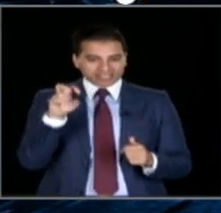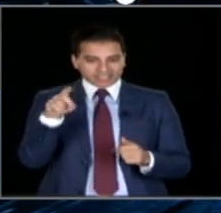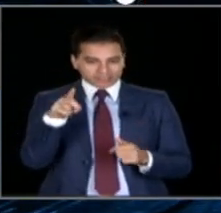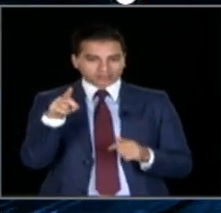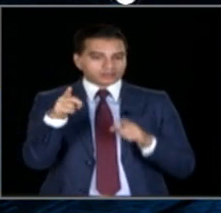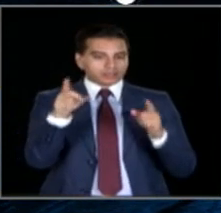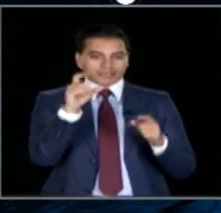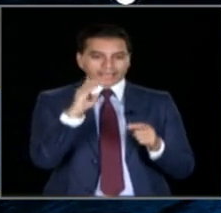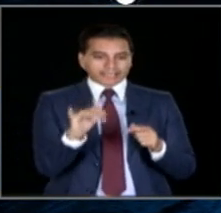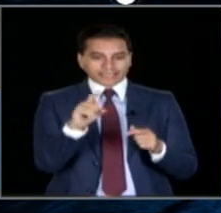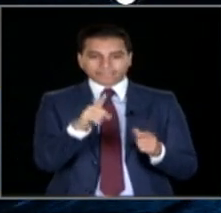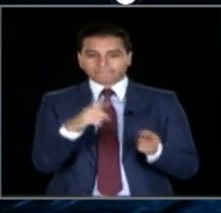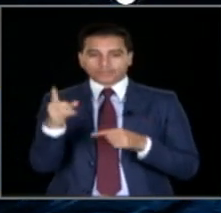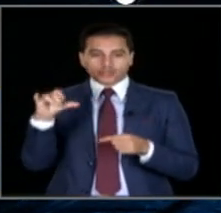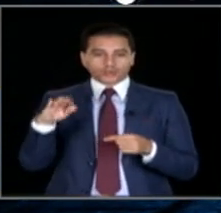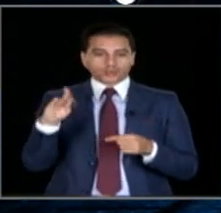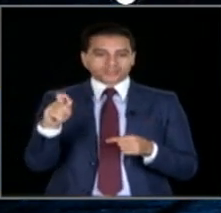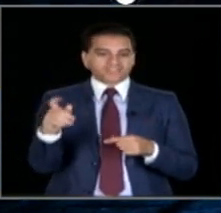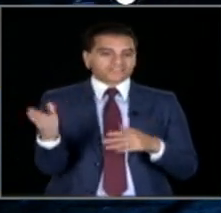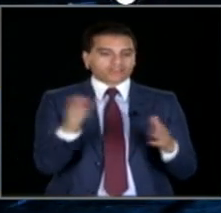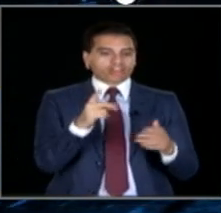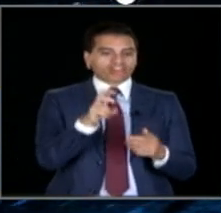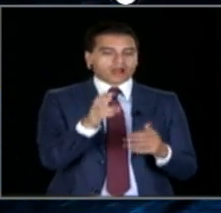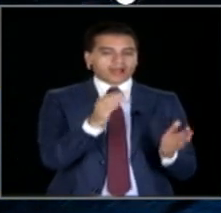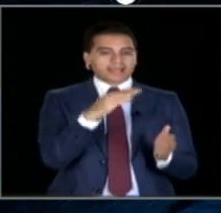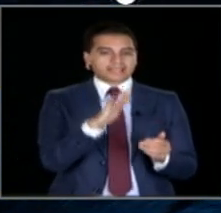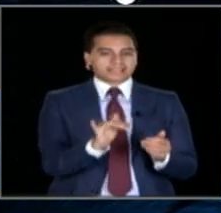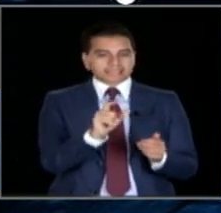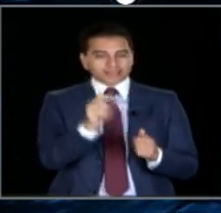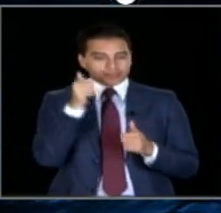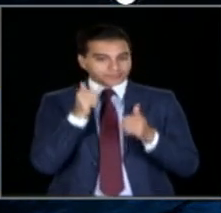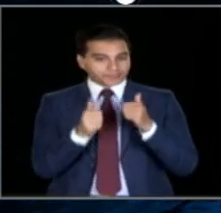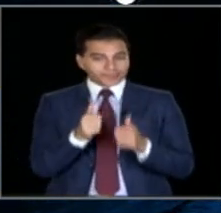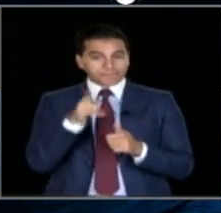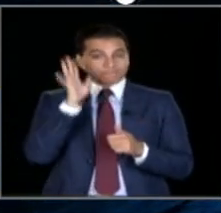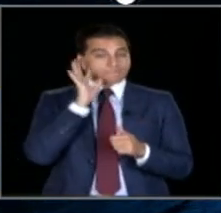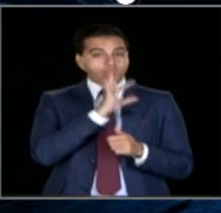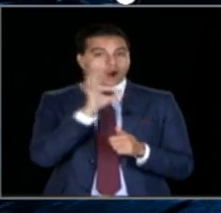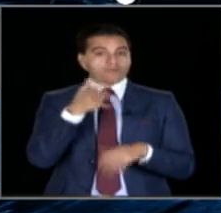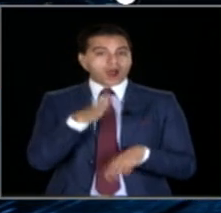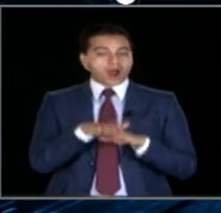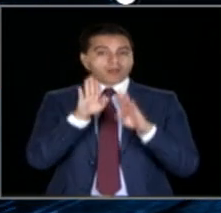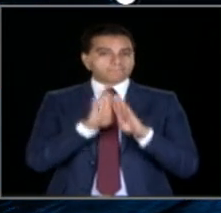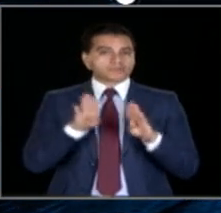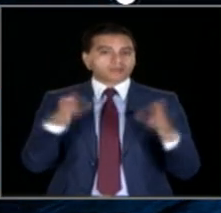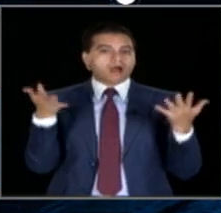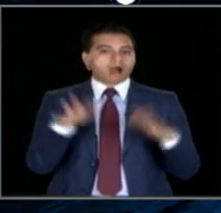نجيب محفوظ، يوسف السباعي، طه حسين. كان مشهور